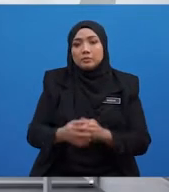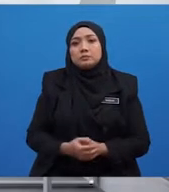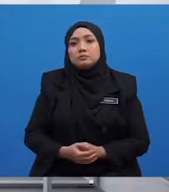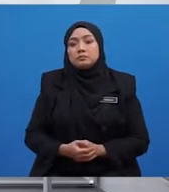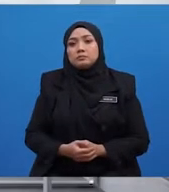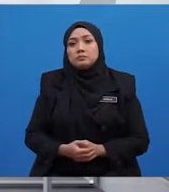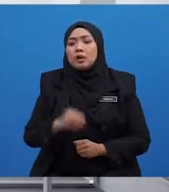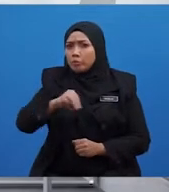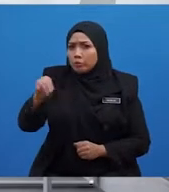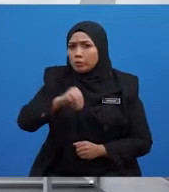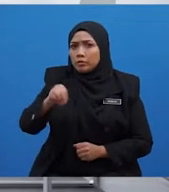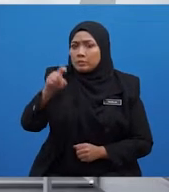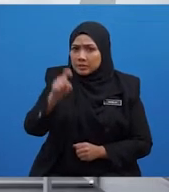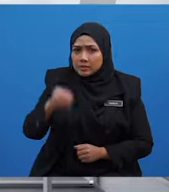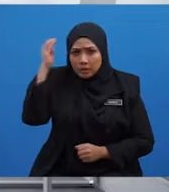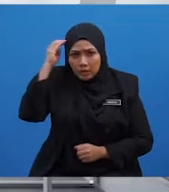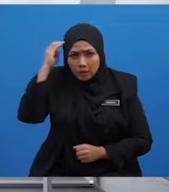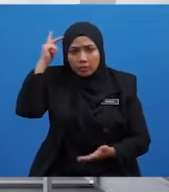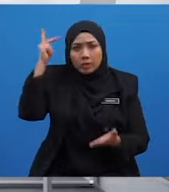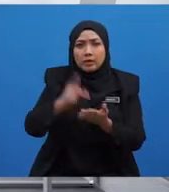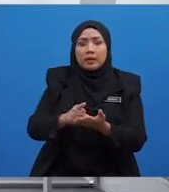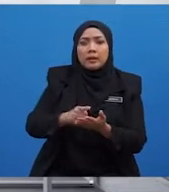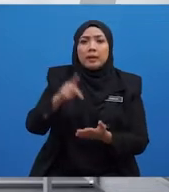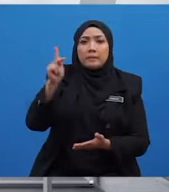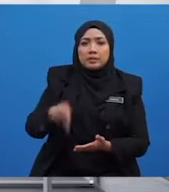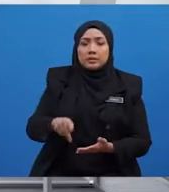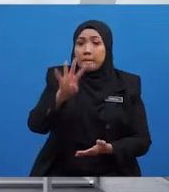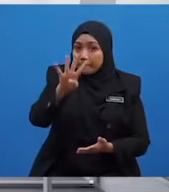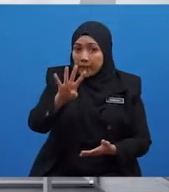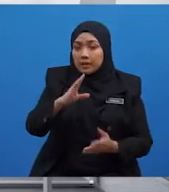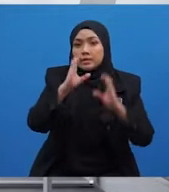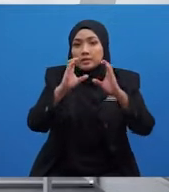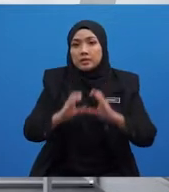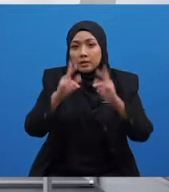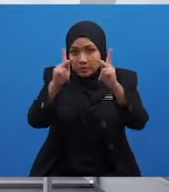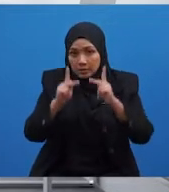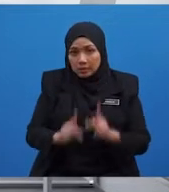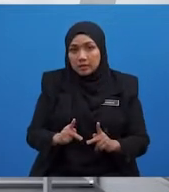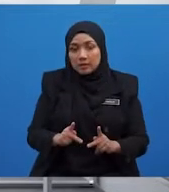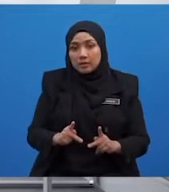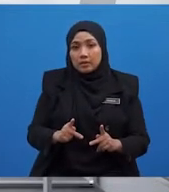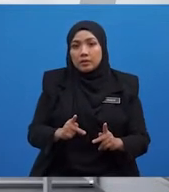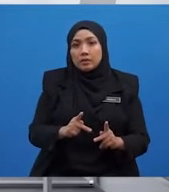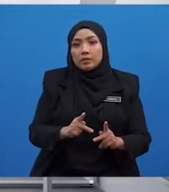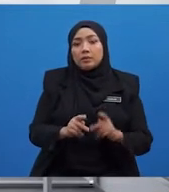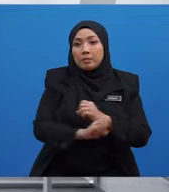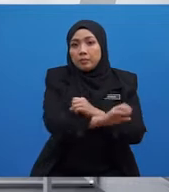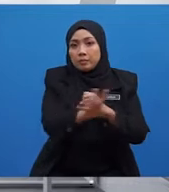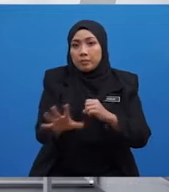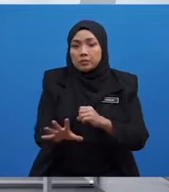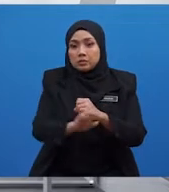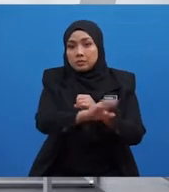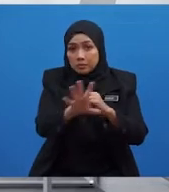Seterusnya, murid-murid perlu mengenal pasti empat kaedah promosi bagi tujuan pemasaran produk.